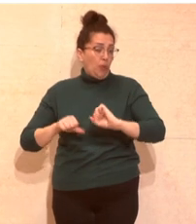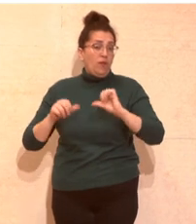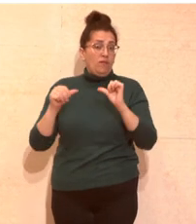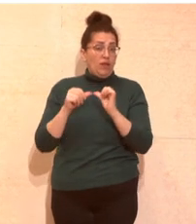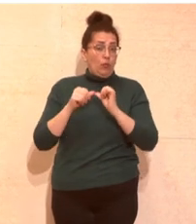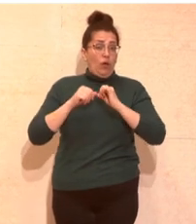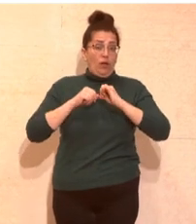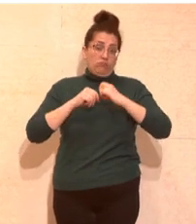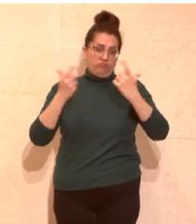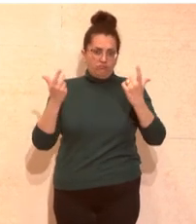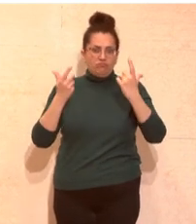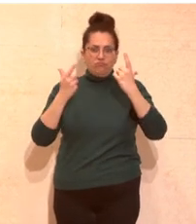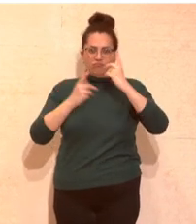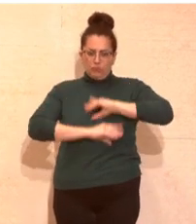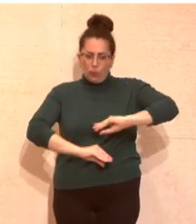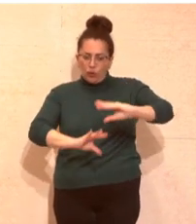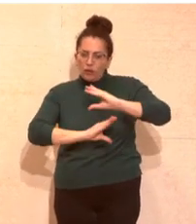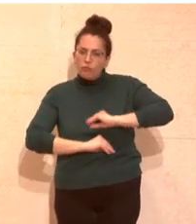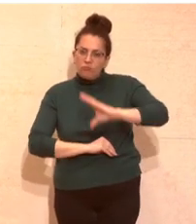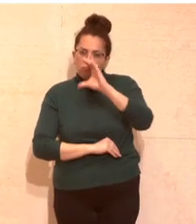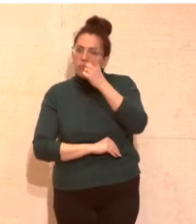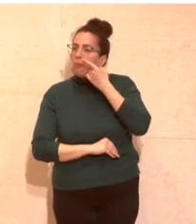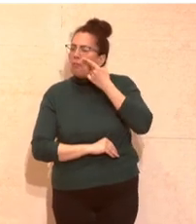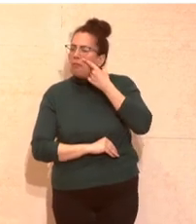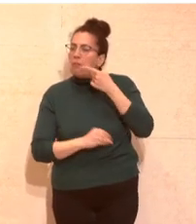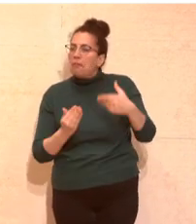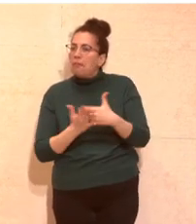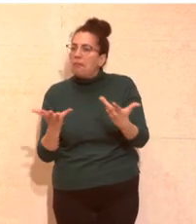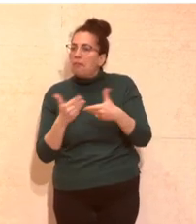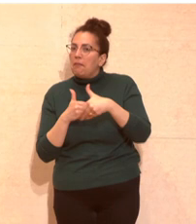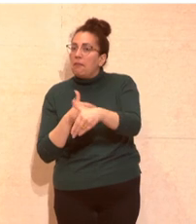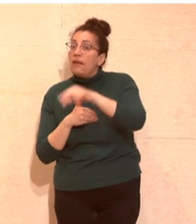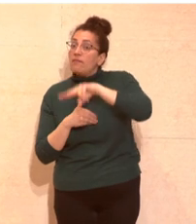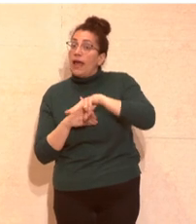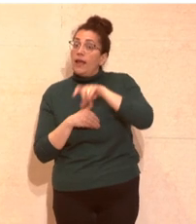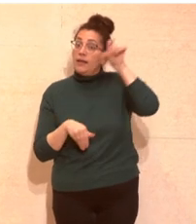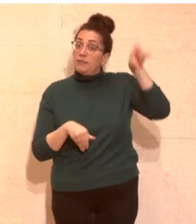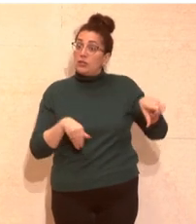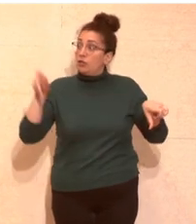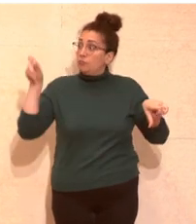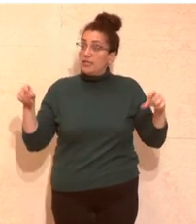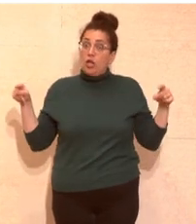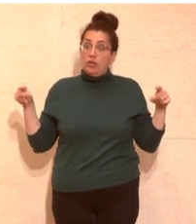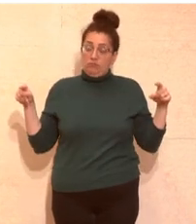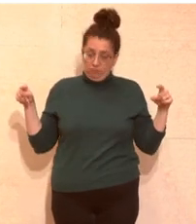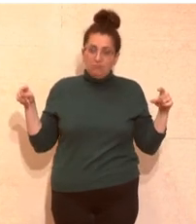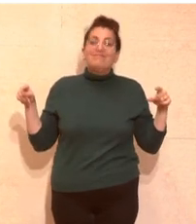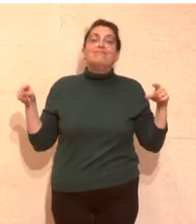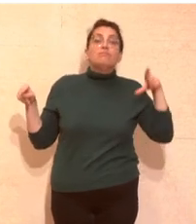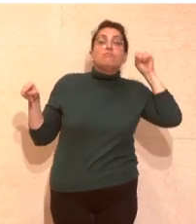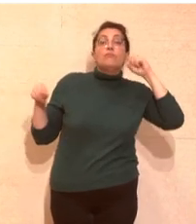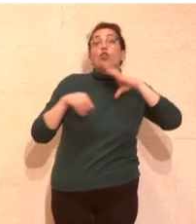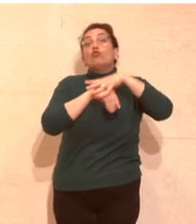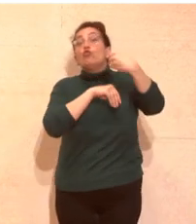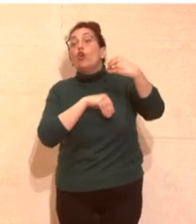voir ce qui se passait, sachant que les personnes n'avaient aucune connaissance de l'éclairement extérieur,